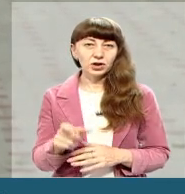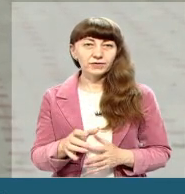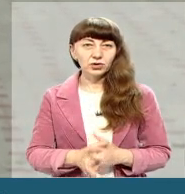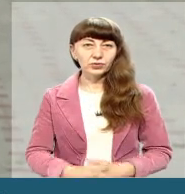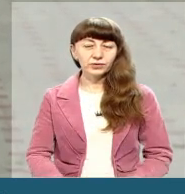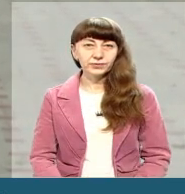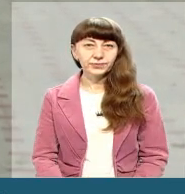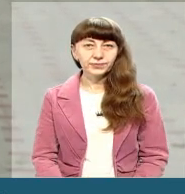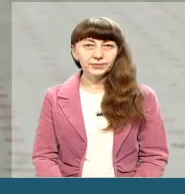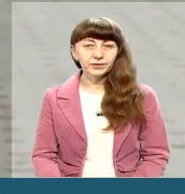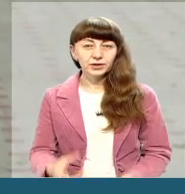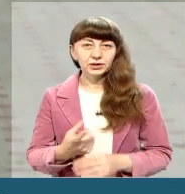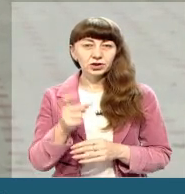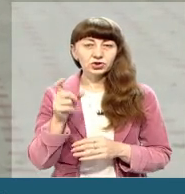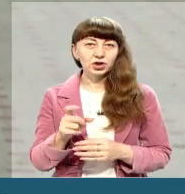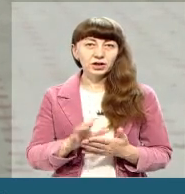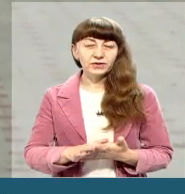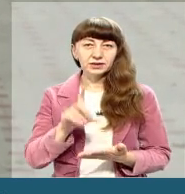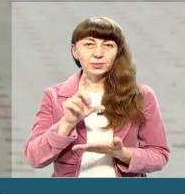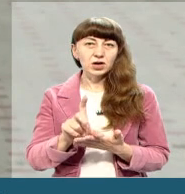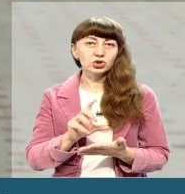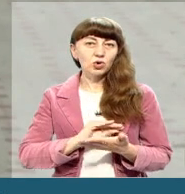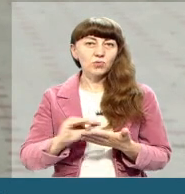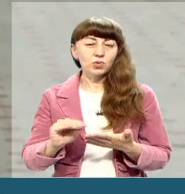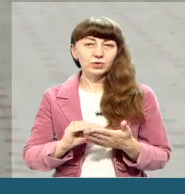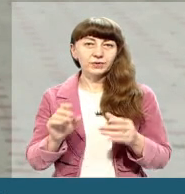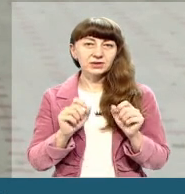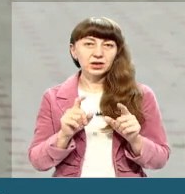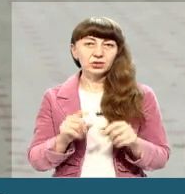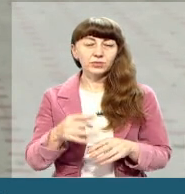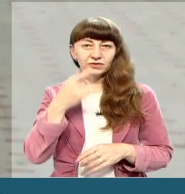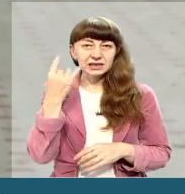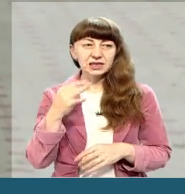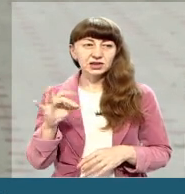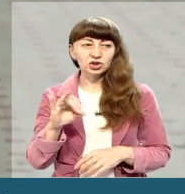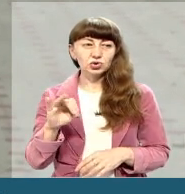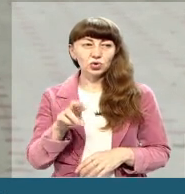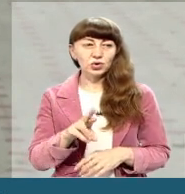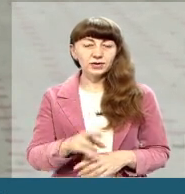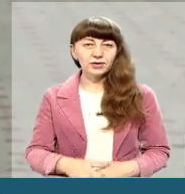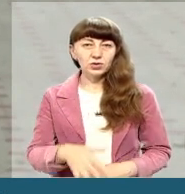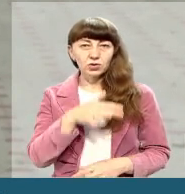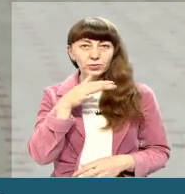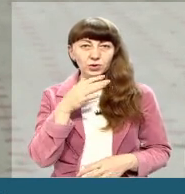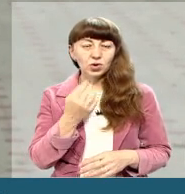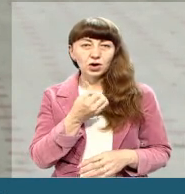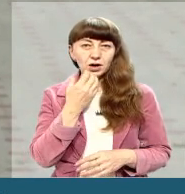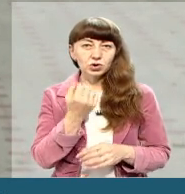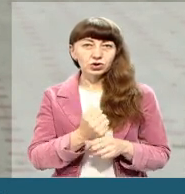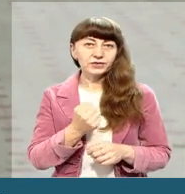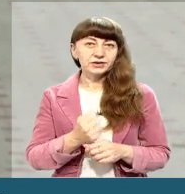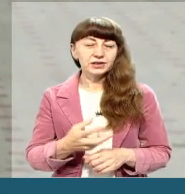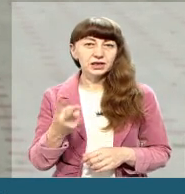дарасын алмады деп айтуға болады қазір. Ала алған жоқ. Бұл кісінің қазаққа жасаған, жалпы халыққа